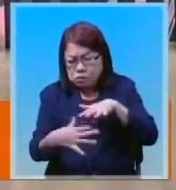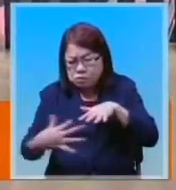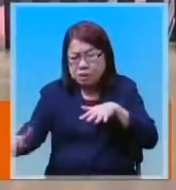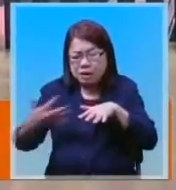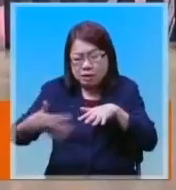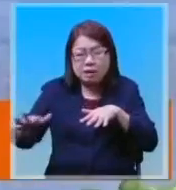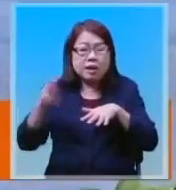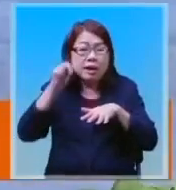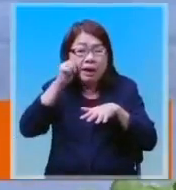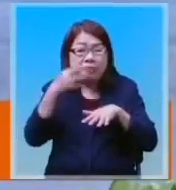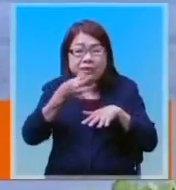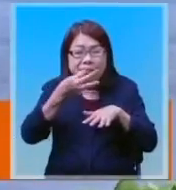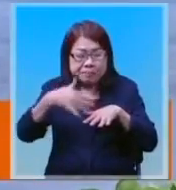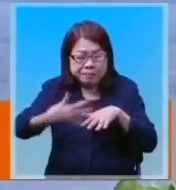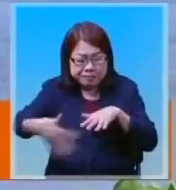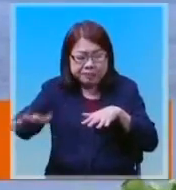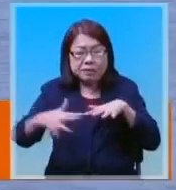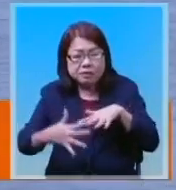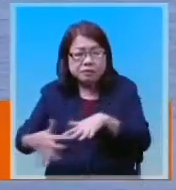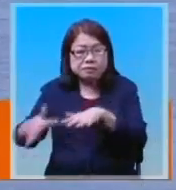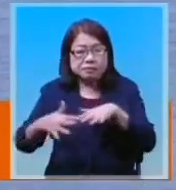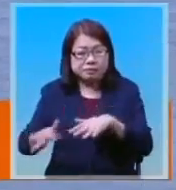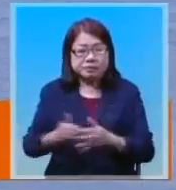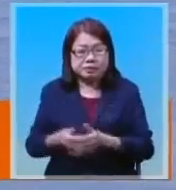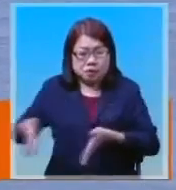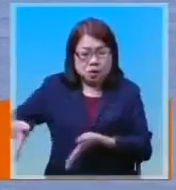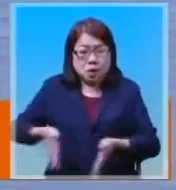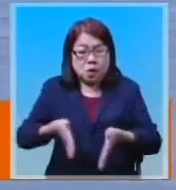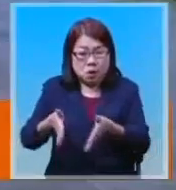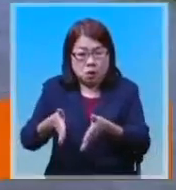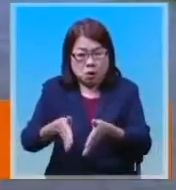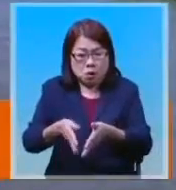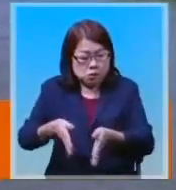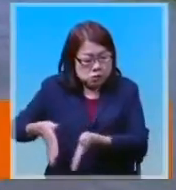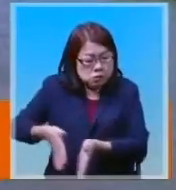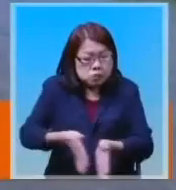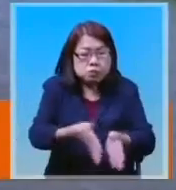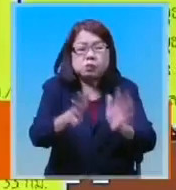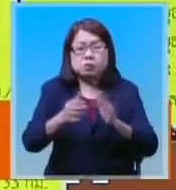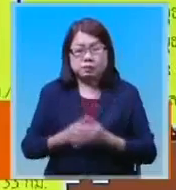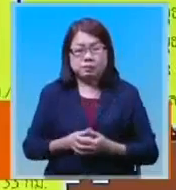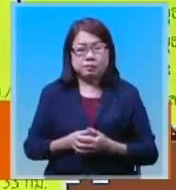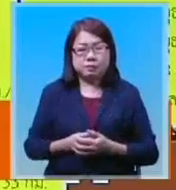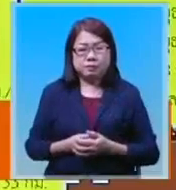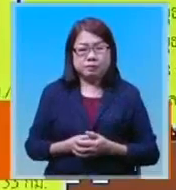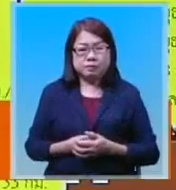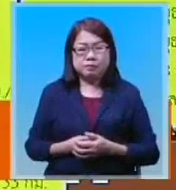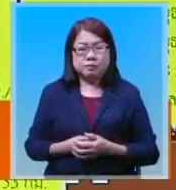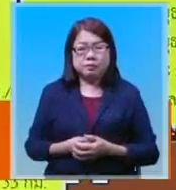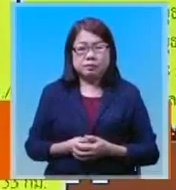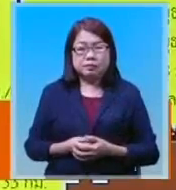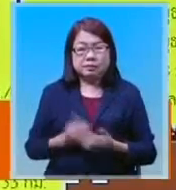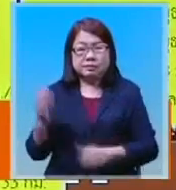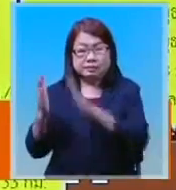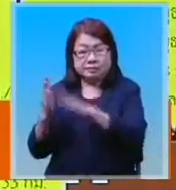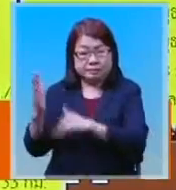การผันน้ำตามคลองธรรมชาติในคลองประปาเพื่อระบายเข้าสู่แม่น้ำท่าจีนลงสู่แม่น้ำเจ้าพระยารวมถึงการประสาน